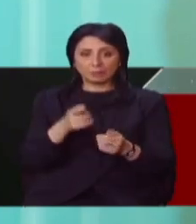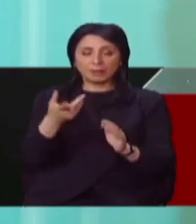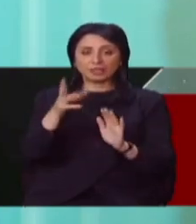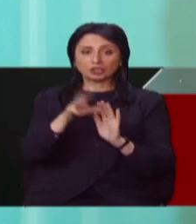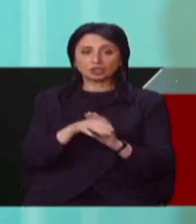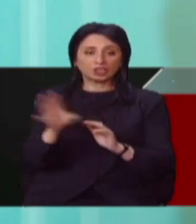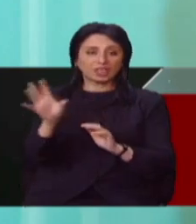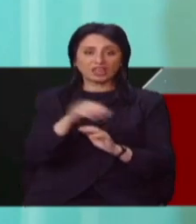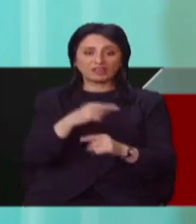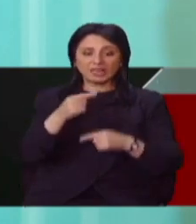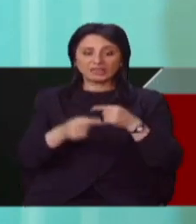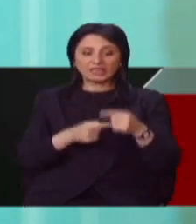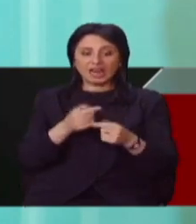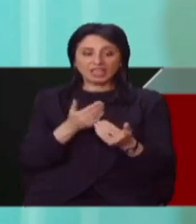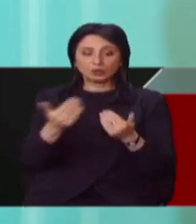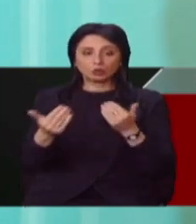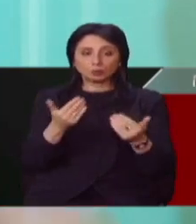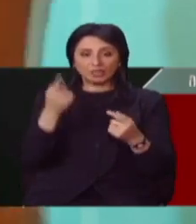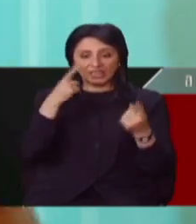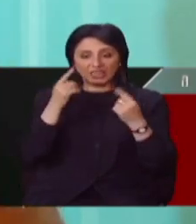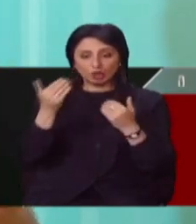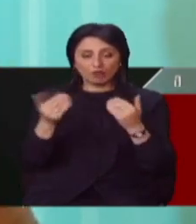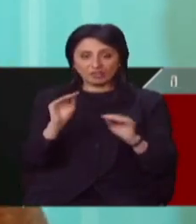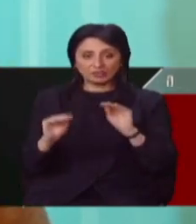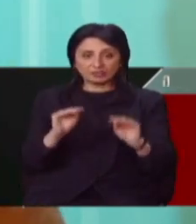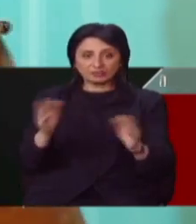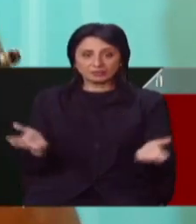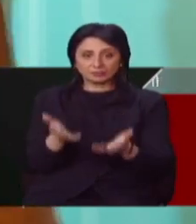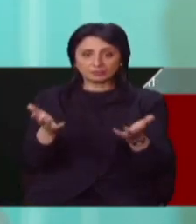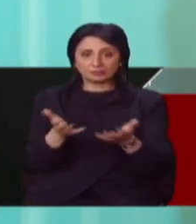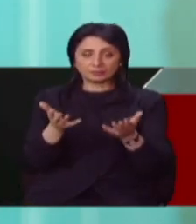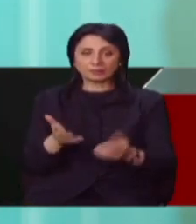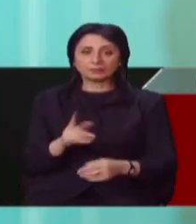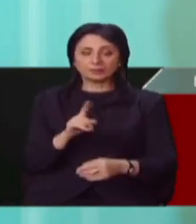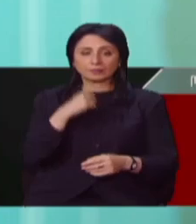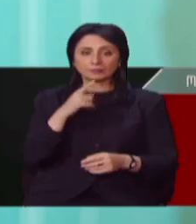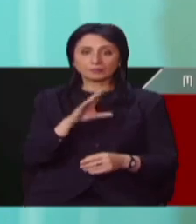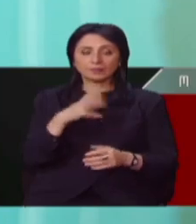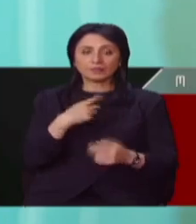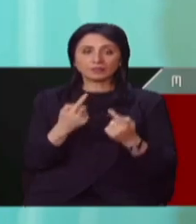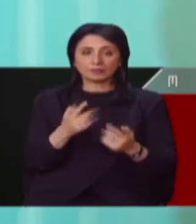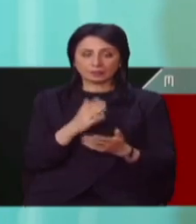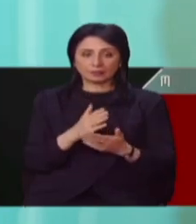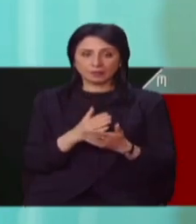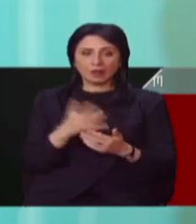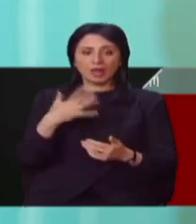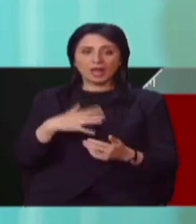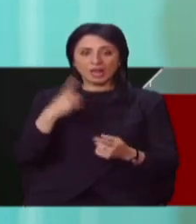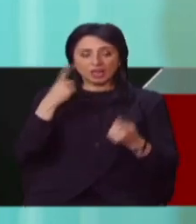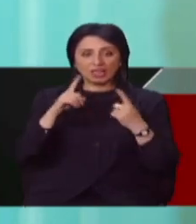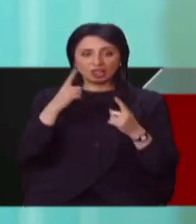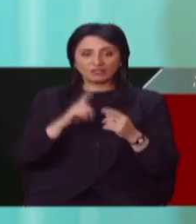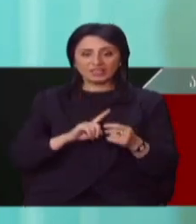შორის ყველა ტრადიციულ სექტორშიც ინოვაციების დანერგვა წახალისებული იყოს და რაც ყველაზე მნიშვნელოვანია, ქართული